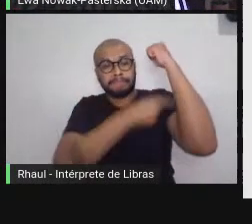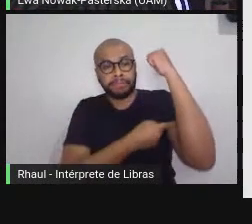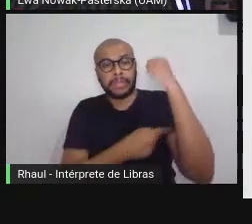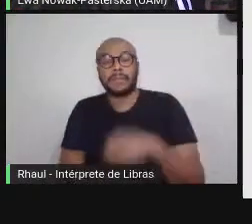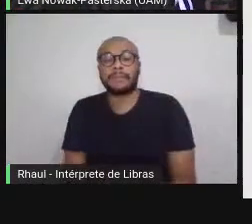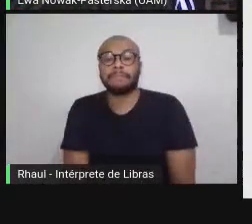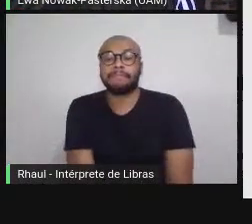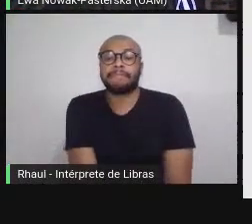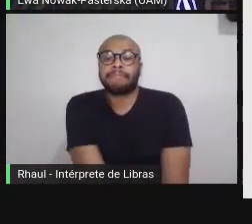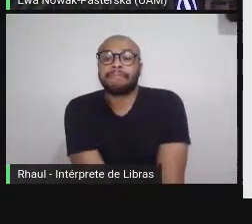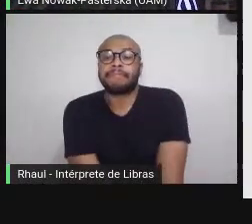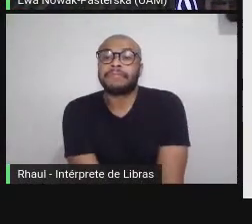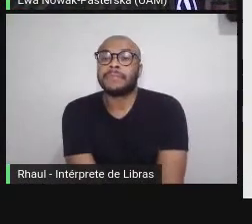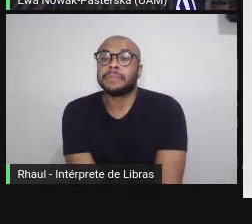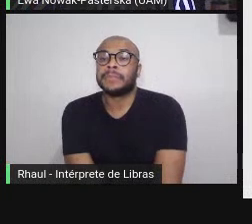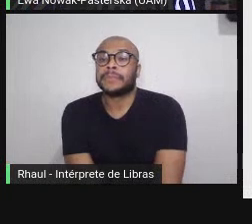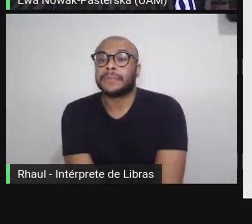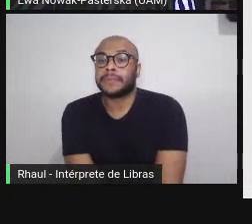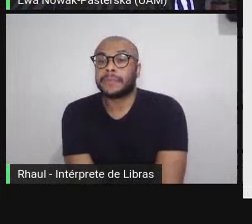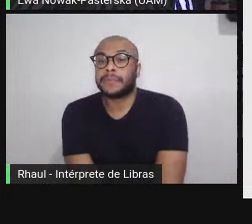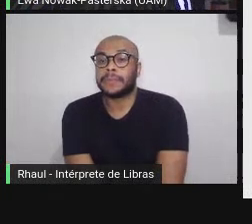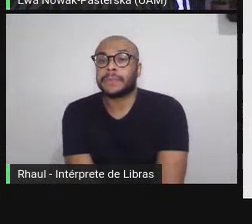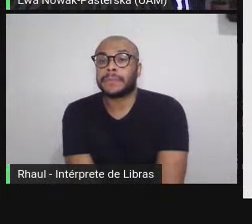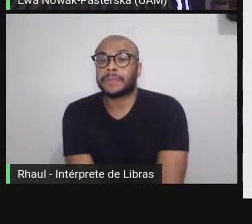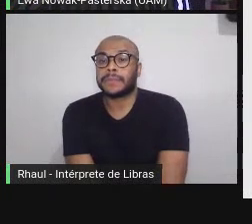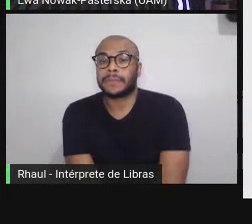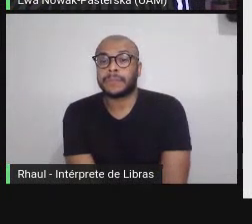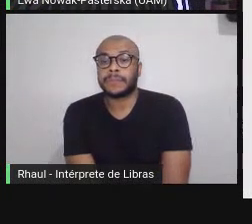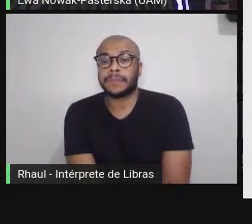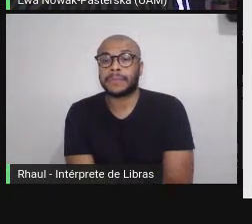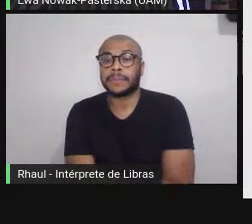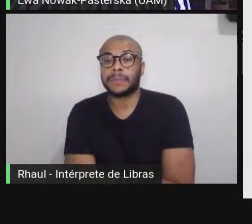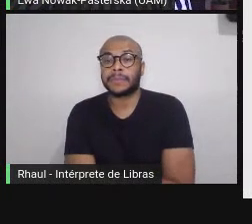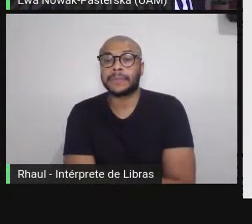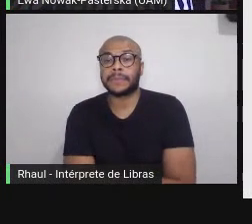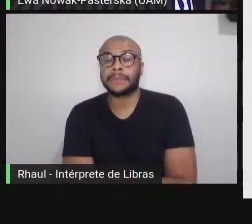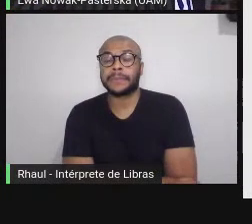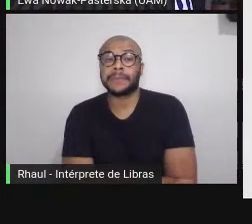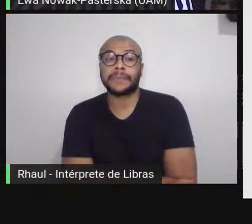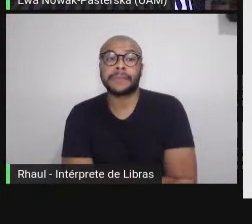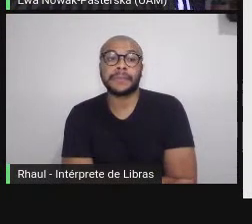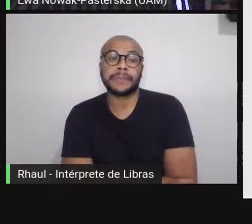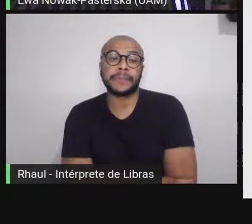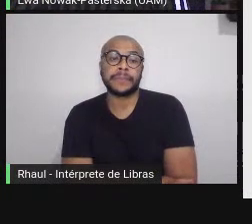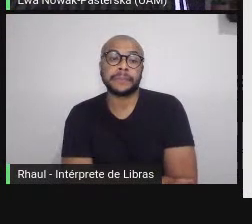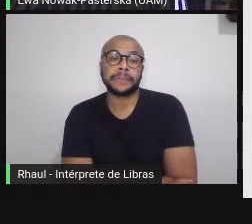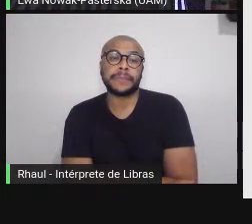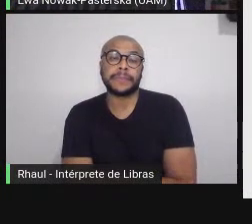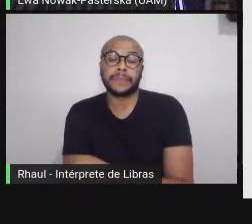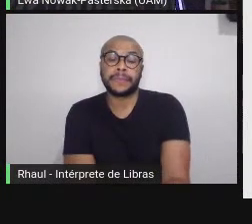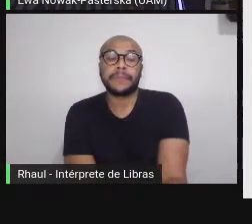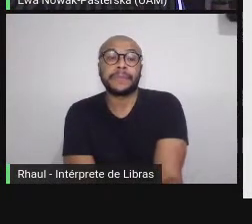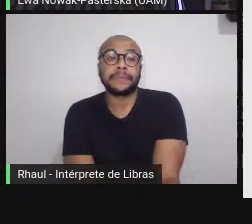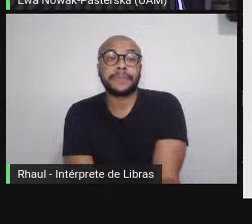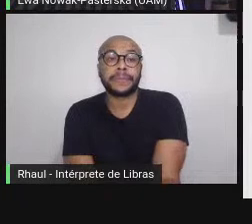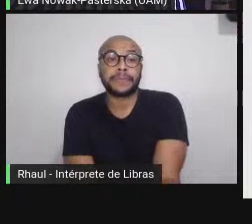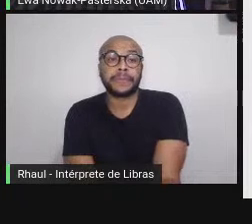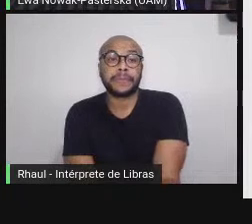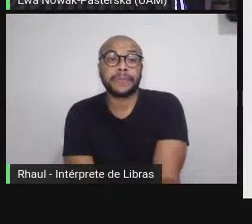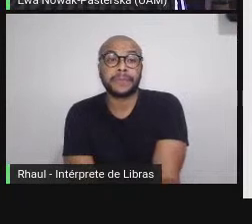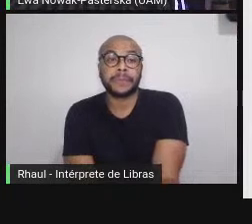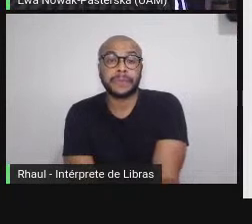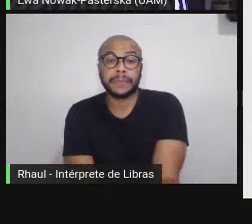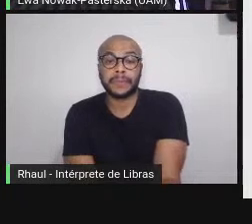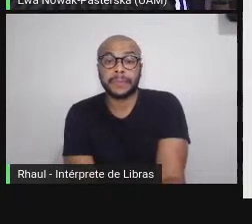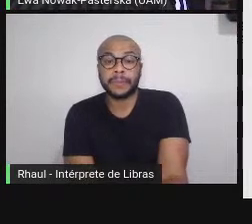Spoglądając na te nazwiska, widzimy tak, które sufiksy, które struktury nazwiskowe